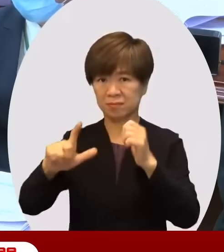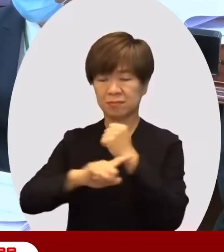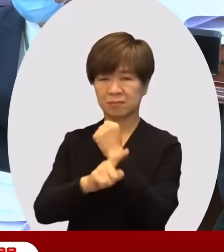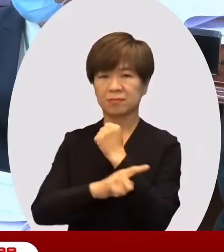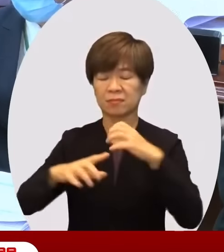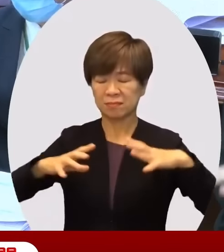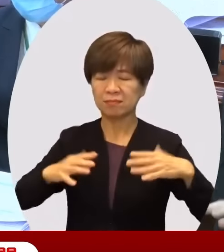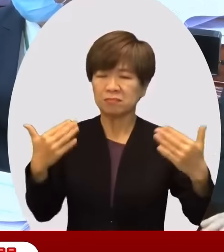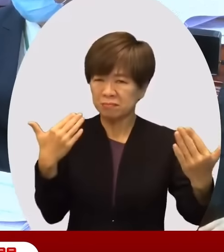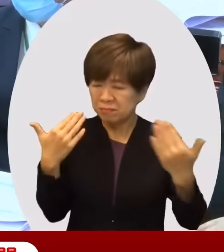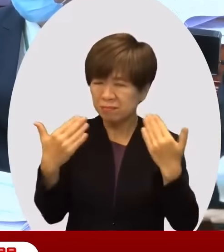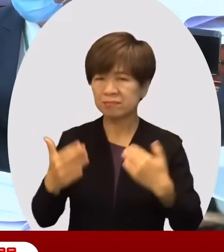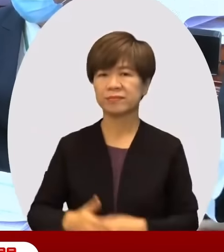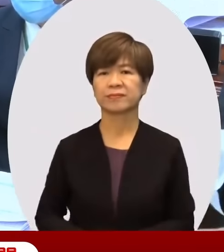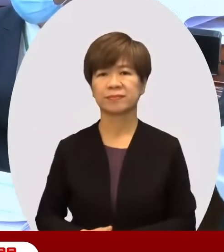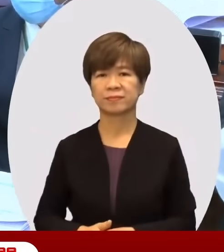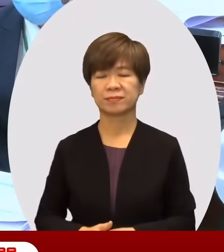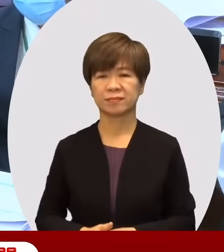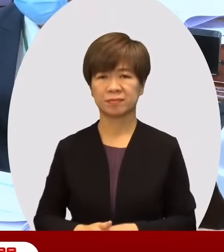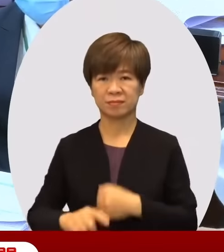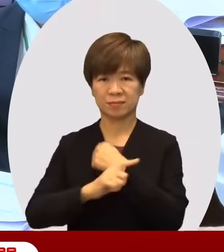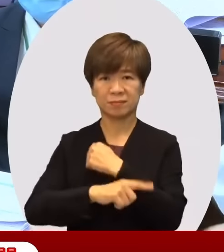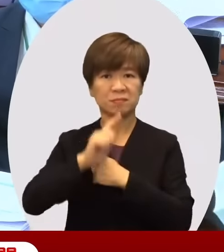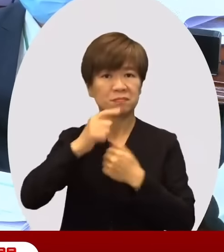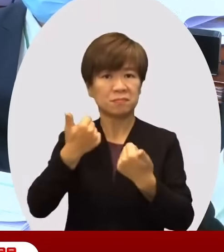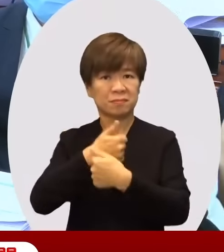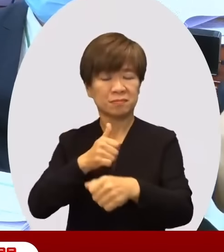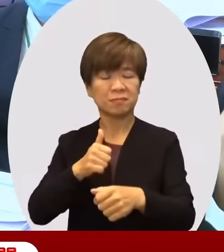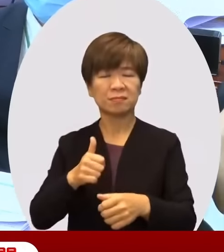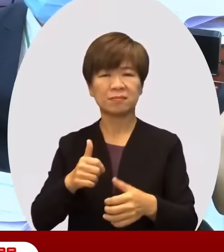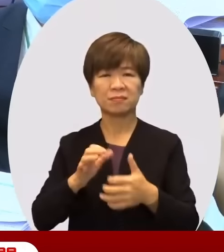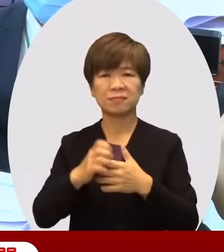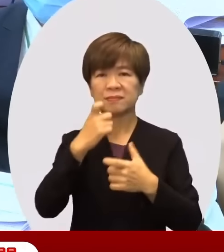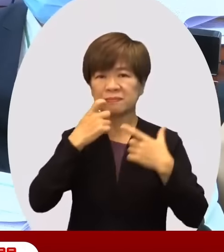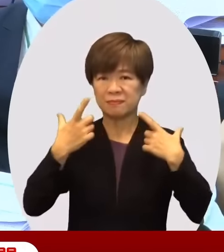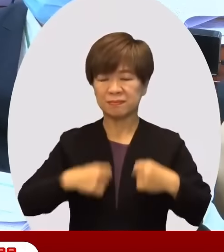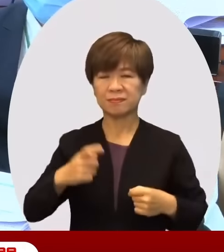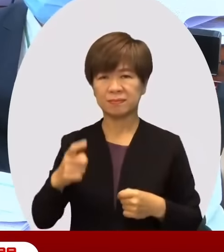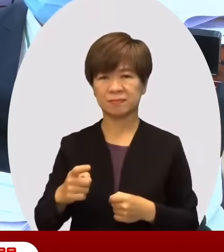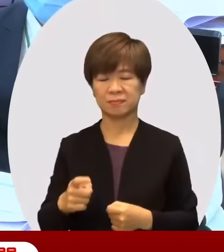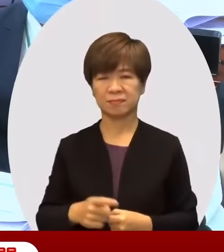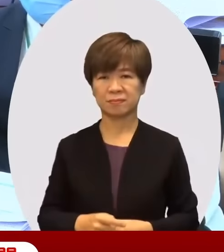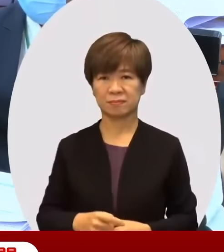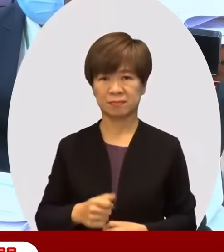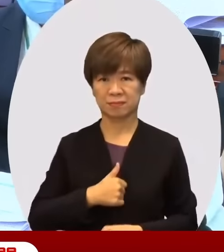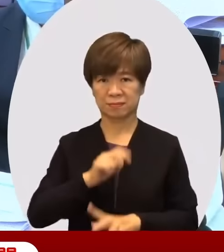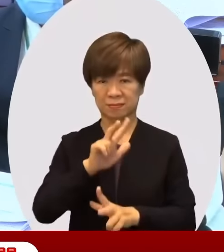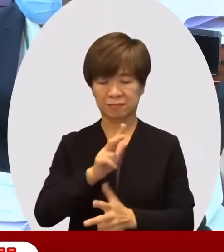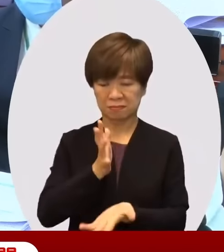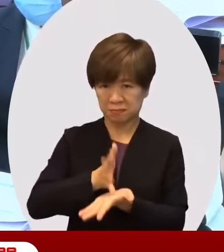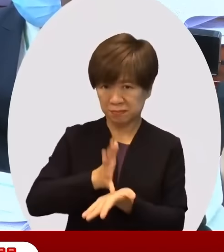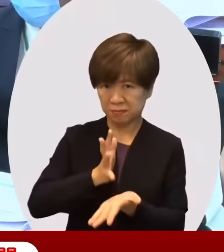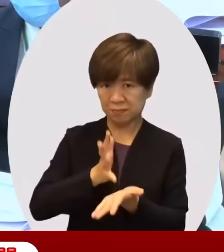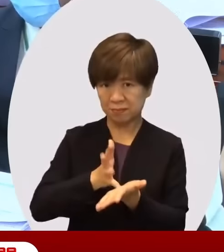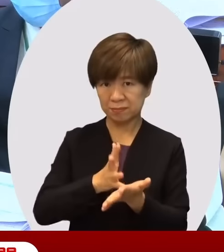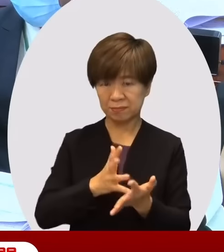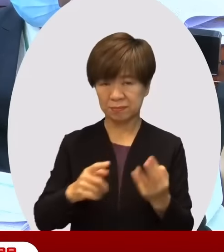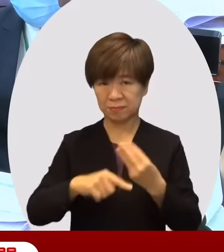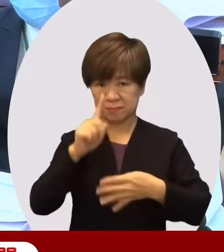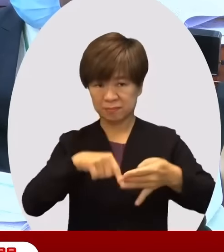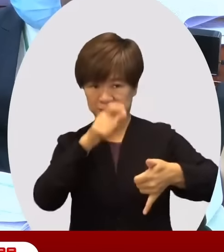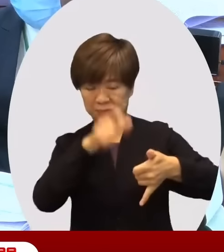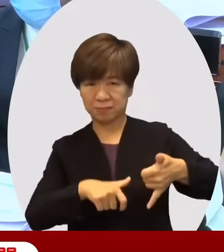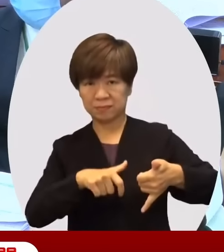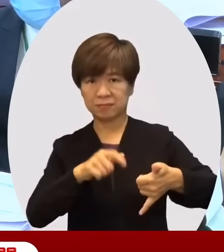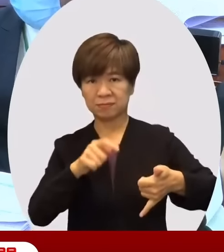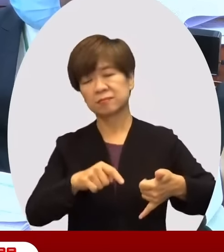楚。诉讼代理人所为的事实上陈述，当事人没有及